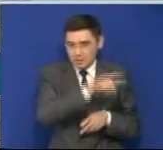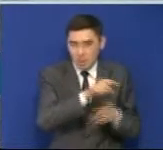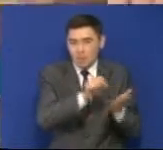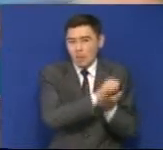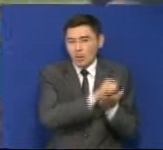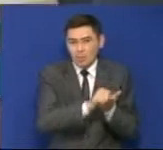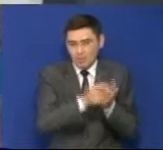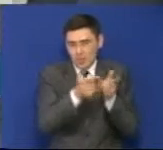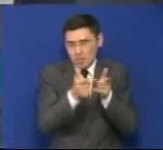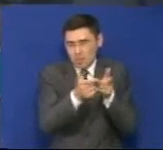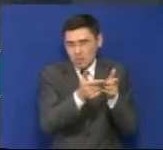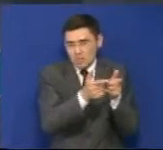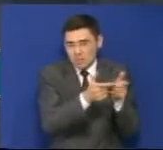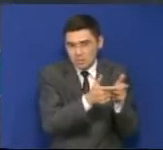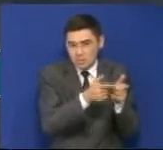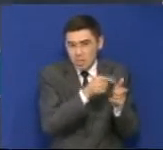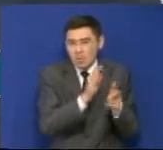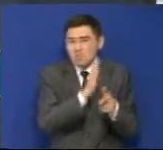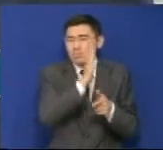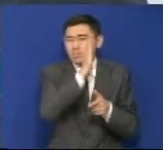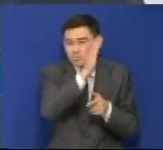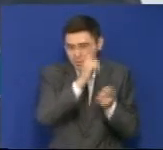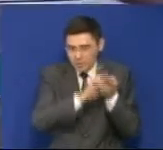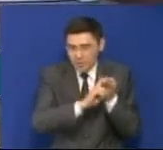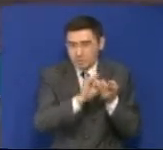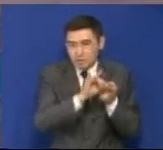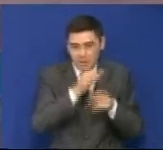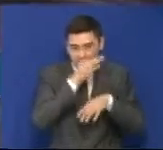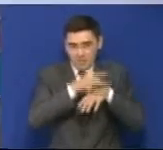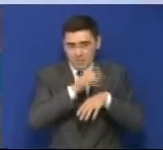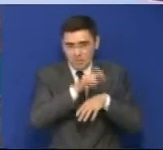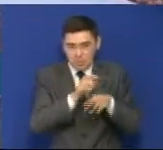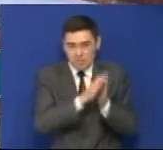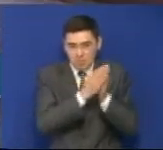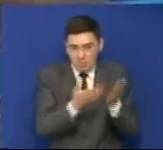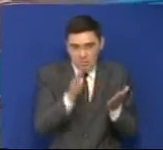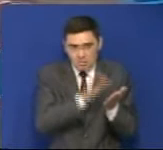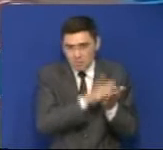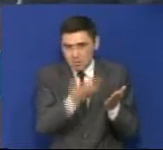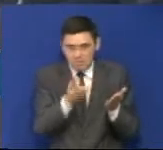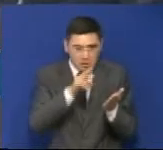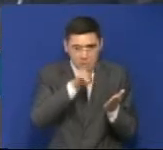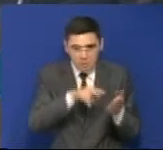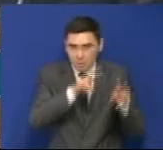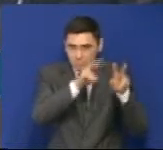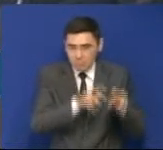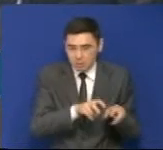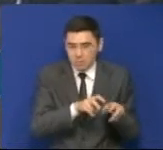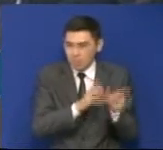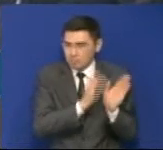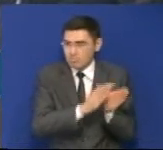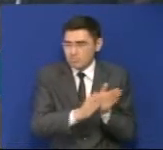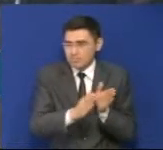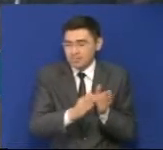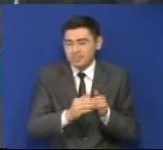құжаттарда қос ел байланысының болашағы жатыр. Сондықтан жауапты қызметкерлер қағаздарды қайта-қайта егжей-тегжейлі тексеріп әлек.